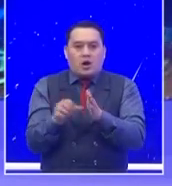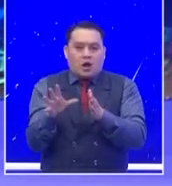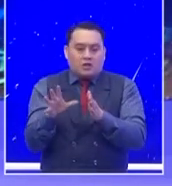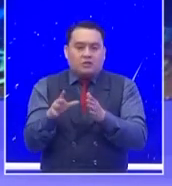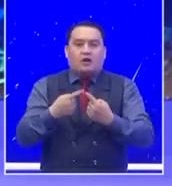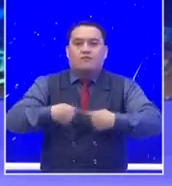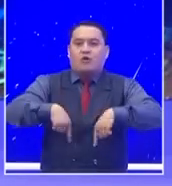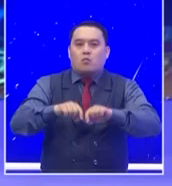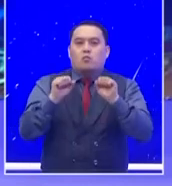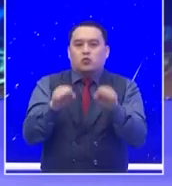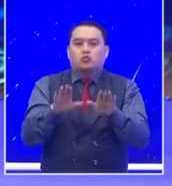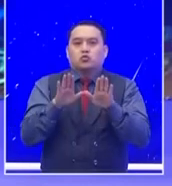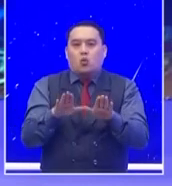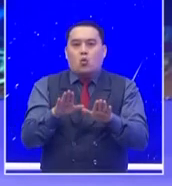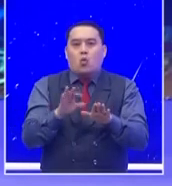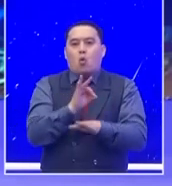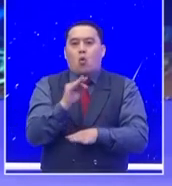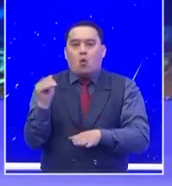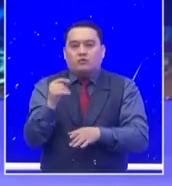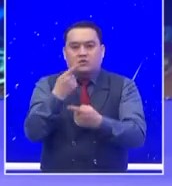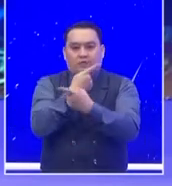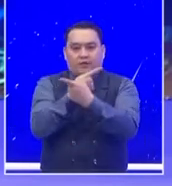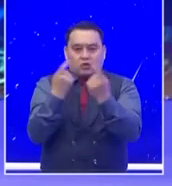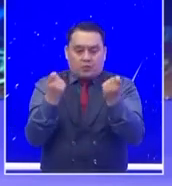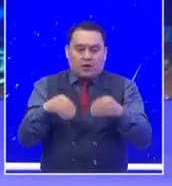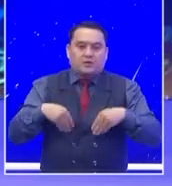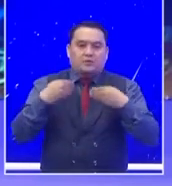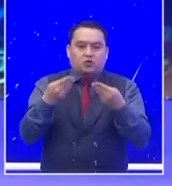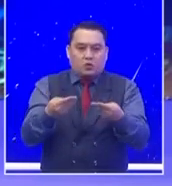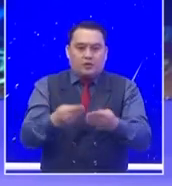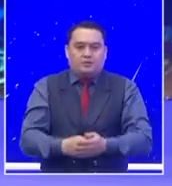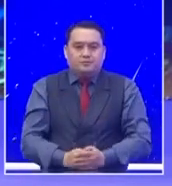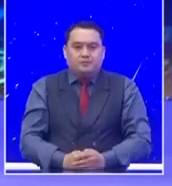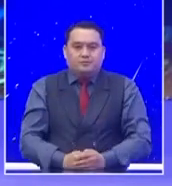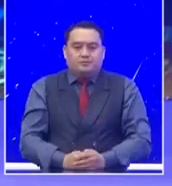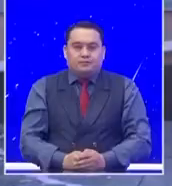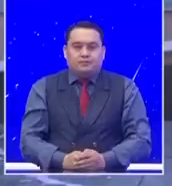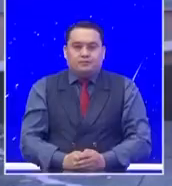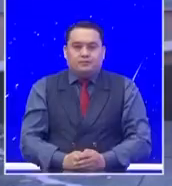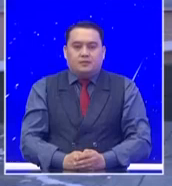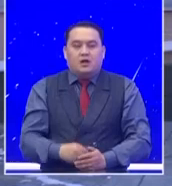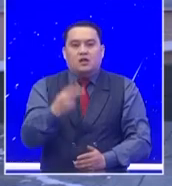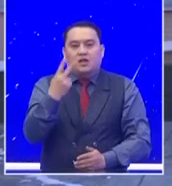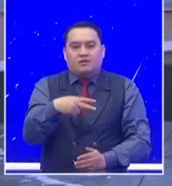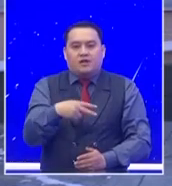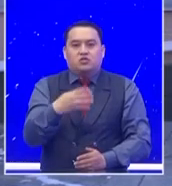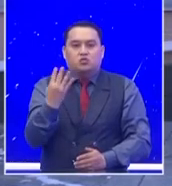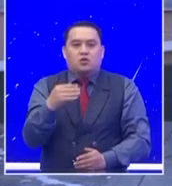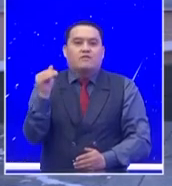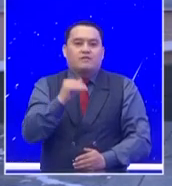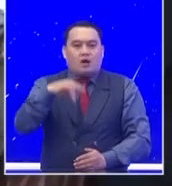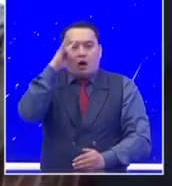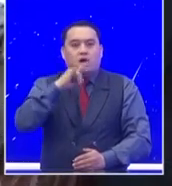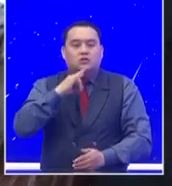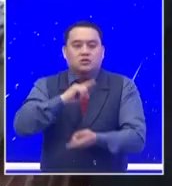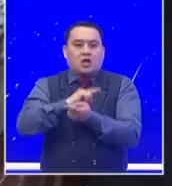организация может только после официального уведомления подробнее смотрите далее с 24 февраля в казахстане